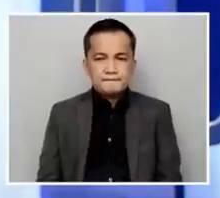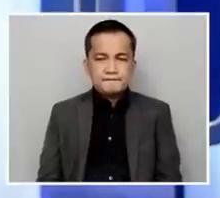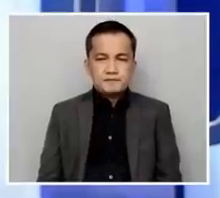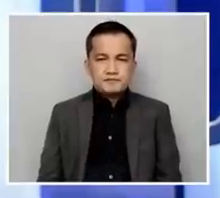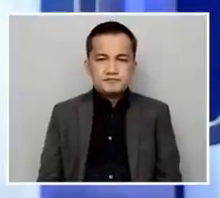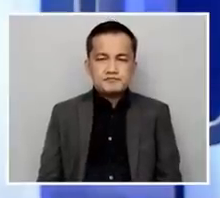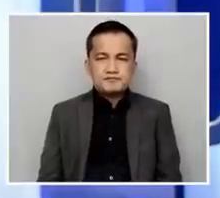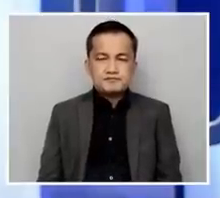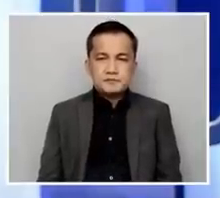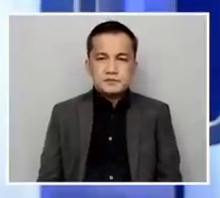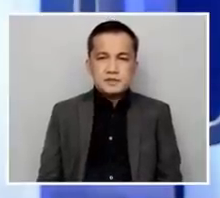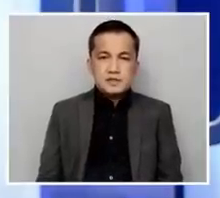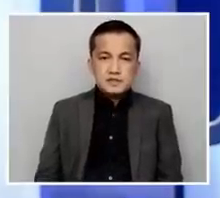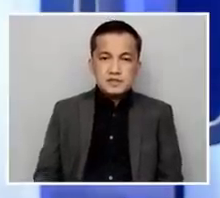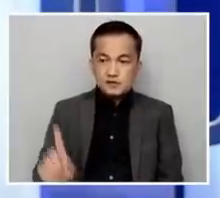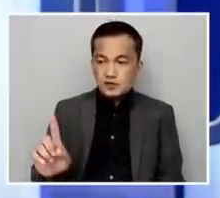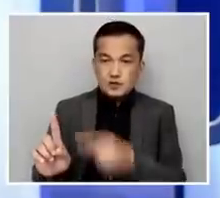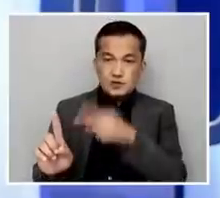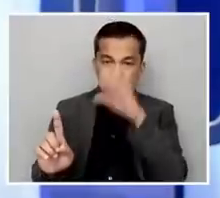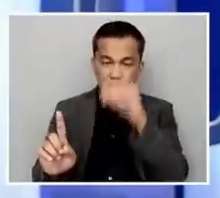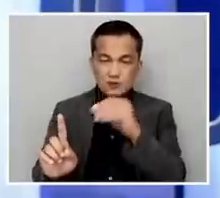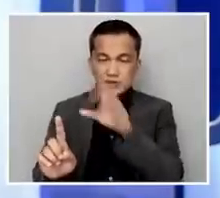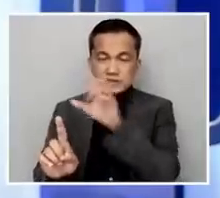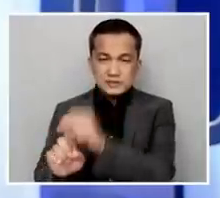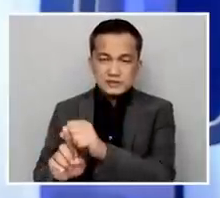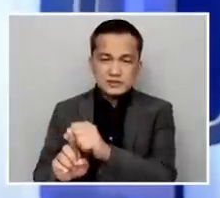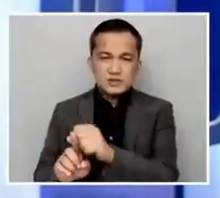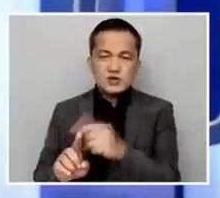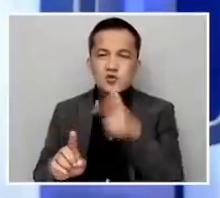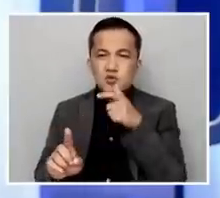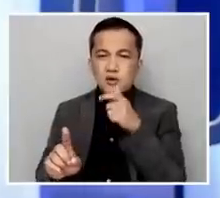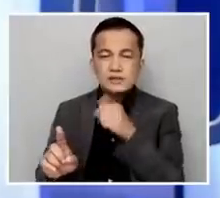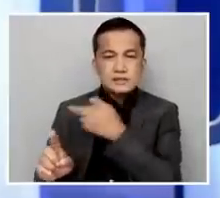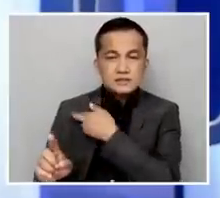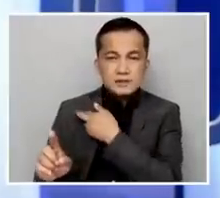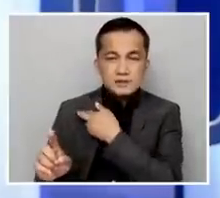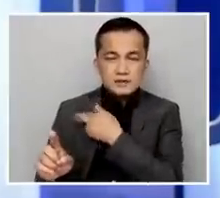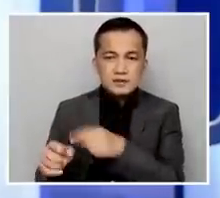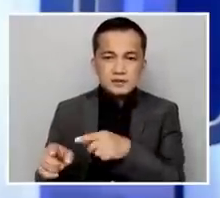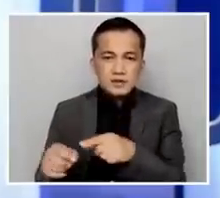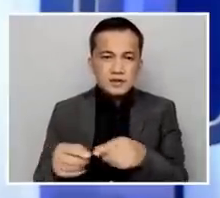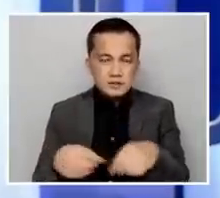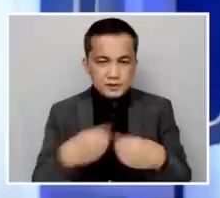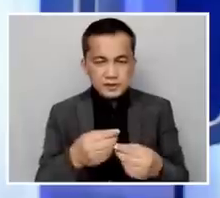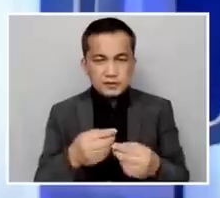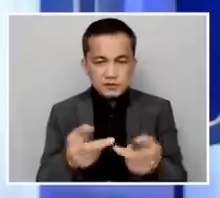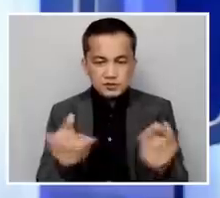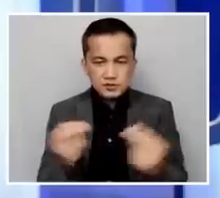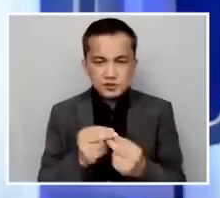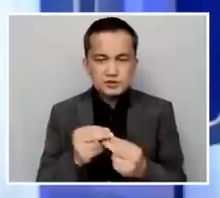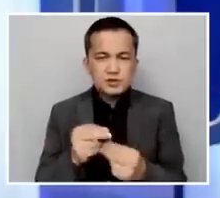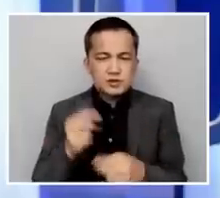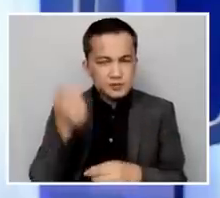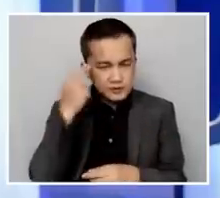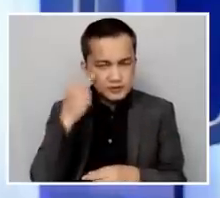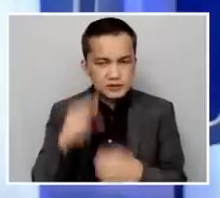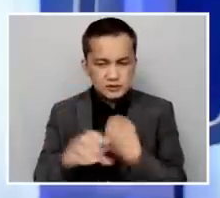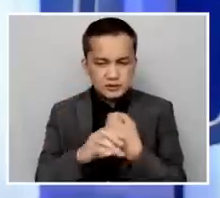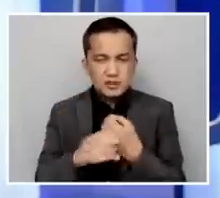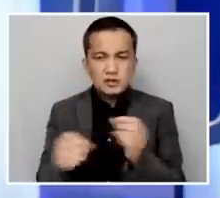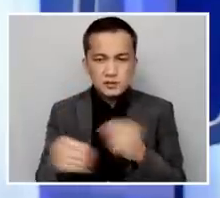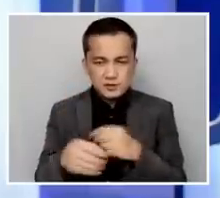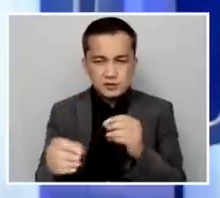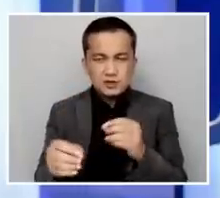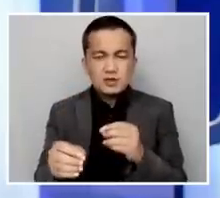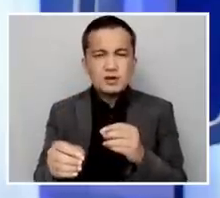Arestado ang lalaking nasa likod umano ng modus operandi na nag-aalok ng pwesto sa gobyerno at kontrata sa government offices kapalit